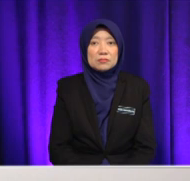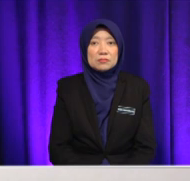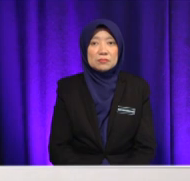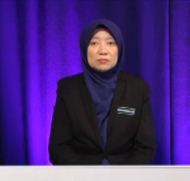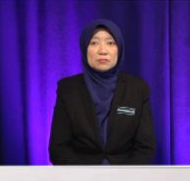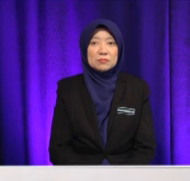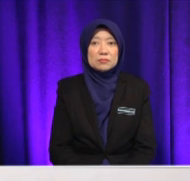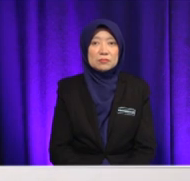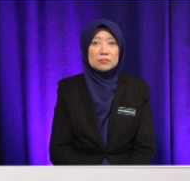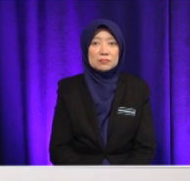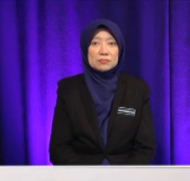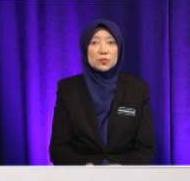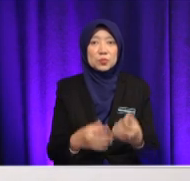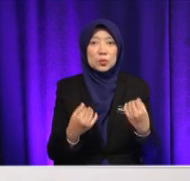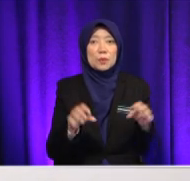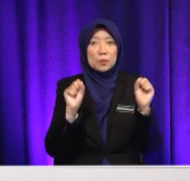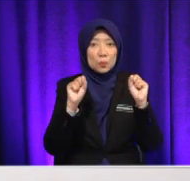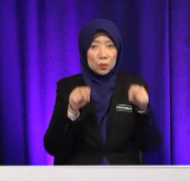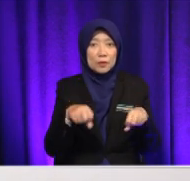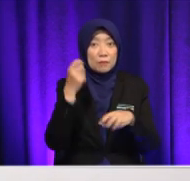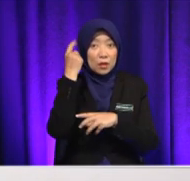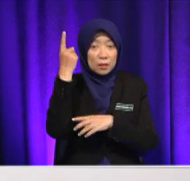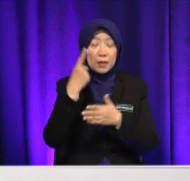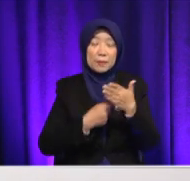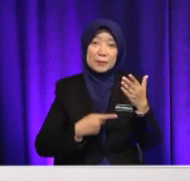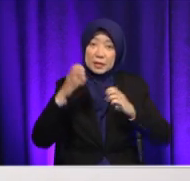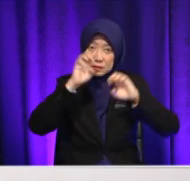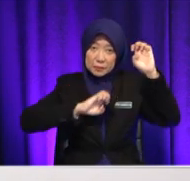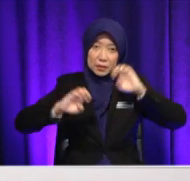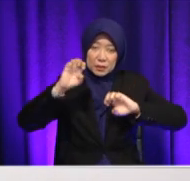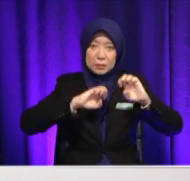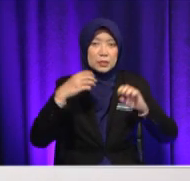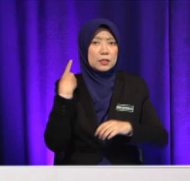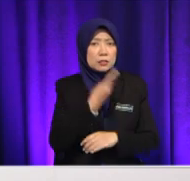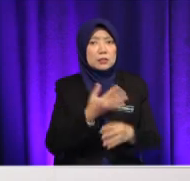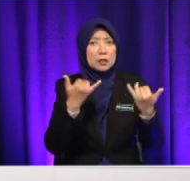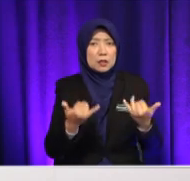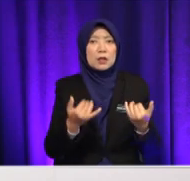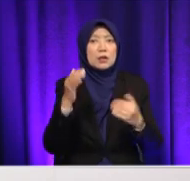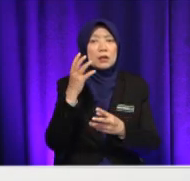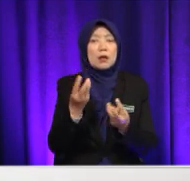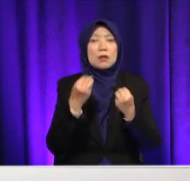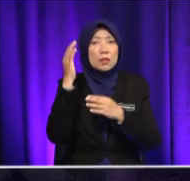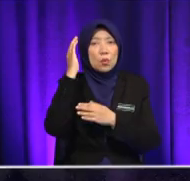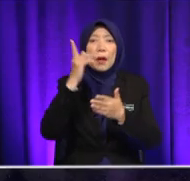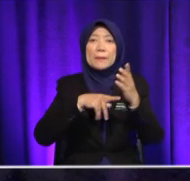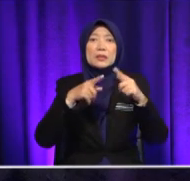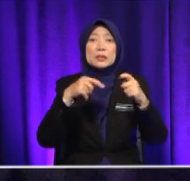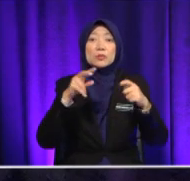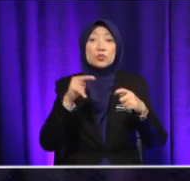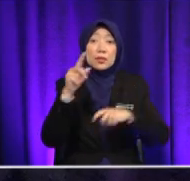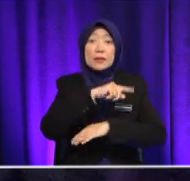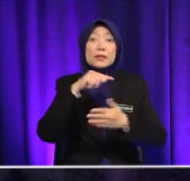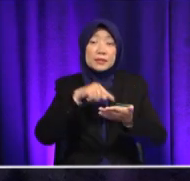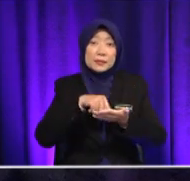dah boleh nampak apa yang kita nak buat hari ini, eksperimen. Ya. Kita nak tahu juga apakah keputusan dan kesimpulan daripada eksperimen kita hari